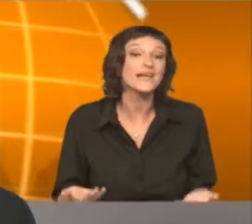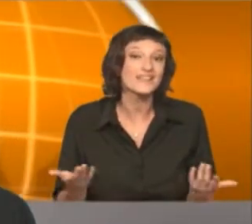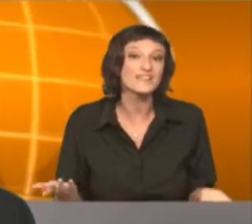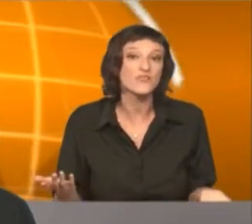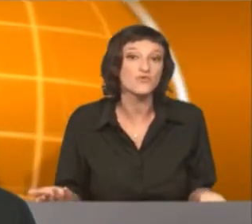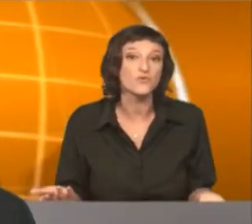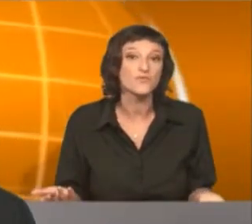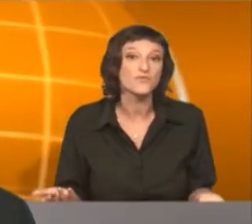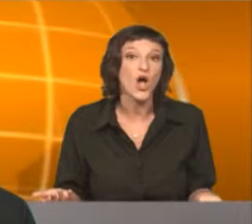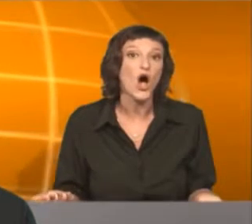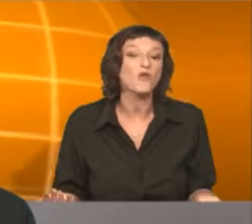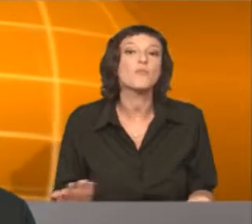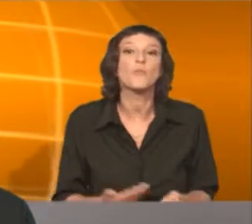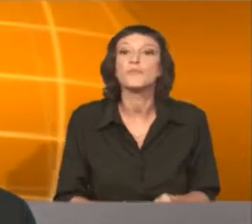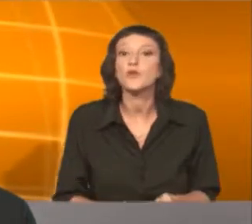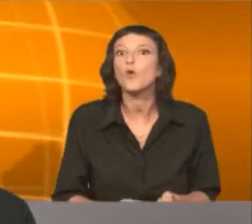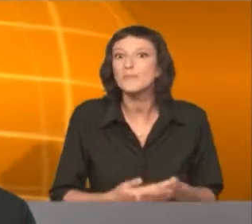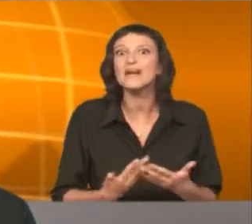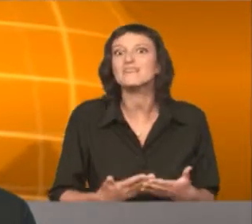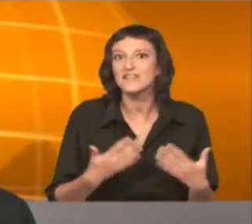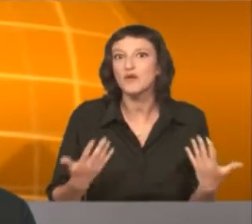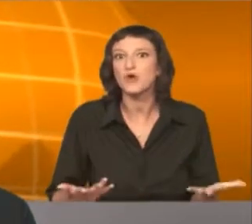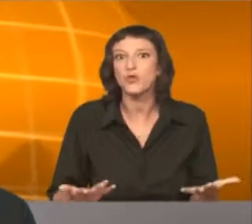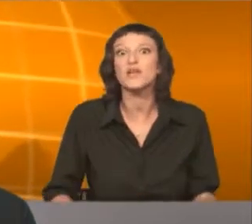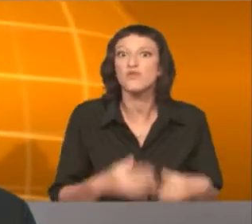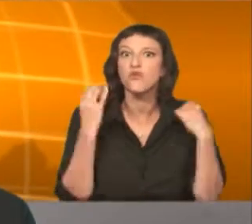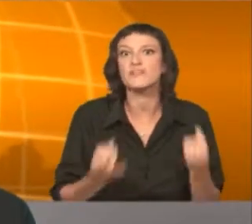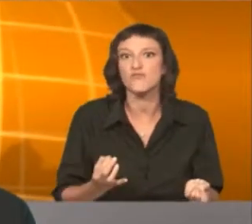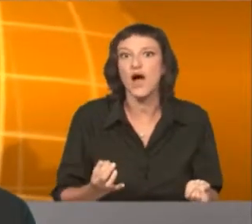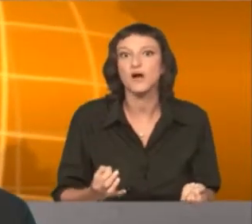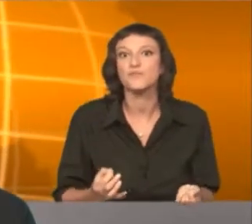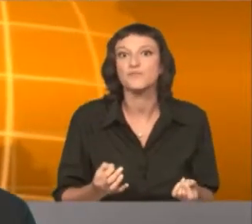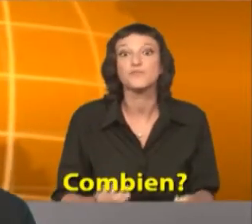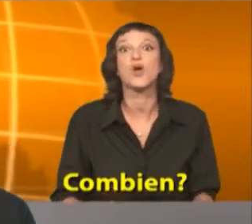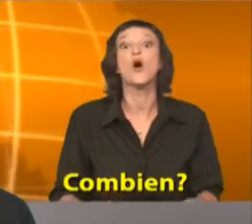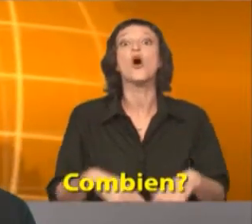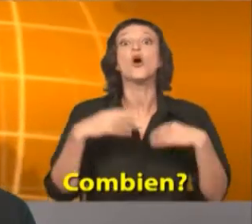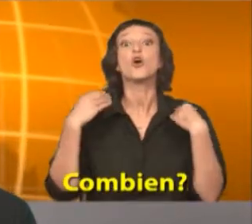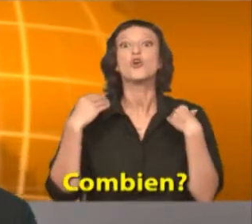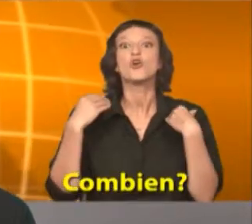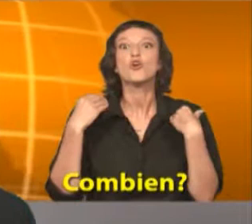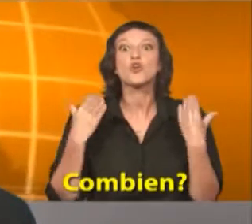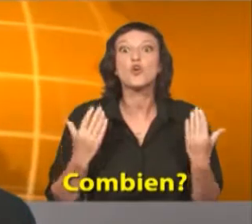temps restez-vous? Enfin bon, combien, c'est important, il faut le savoir.